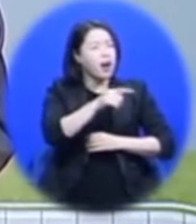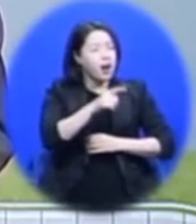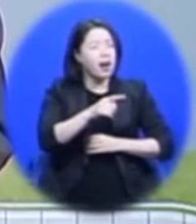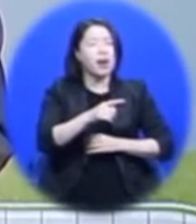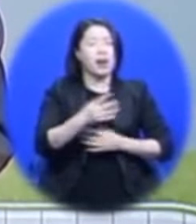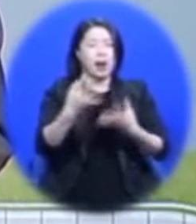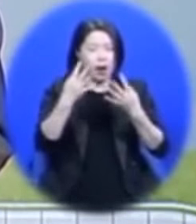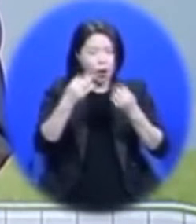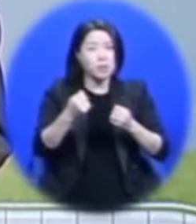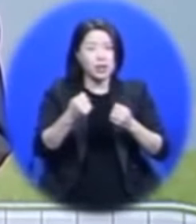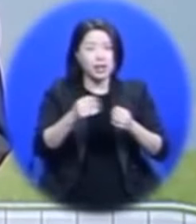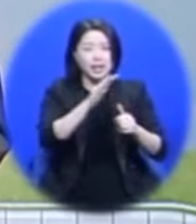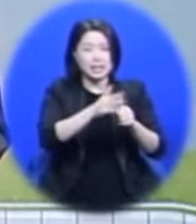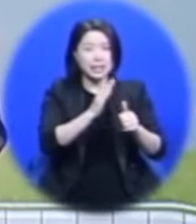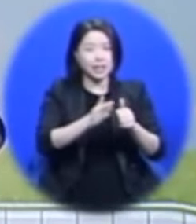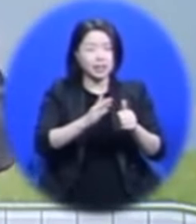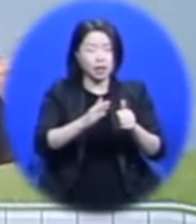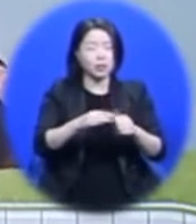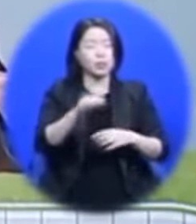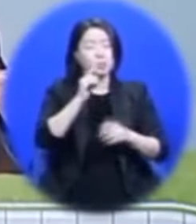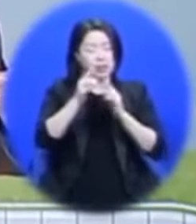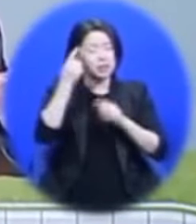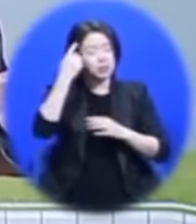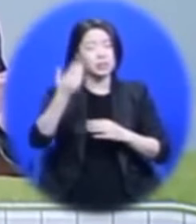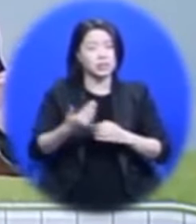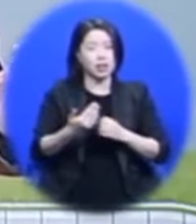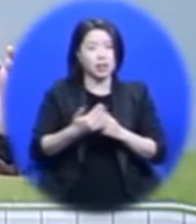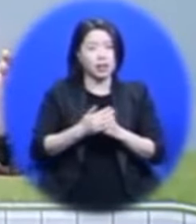착하다고 하셨을까요? 착한 것은